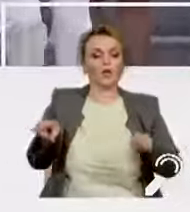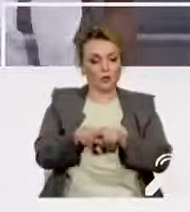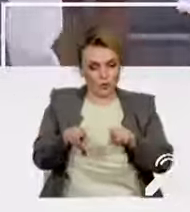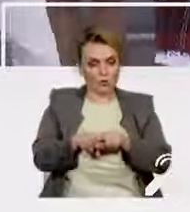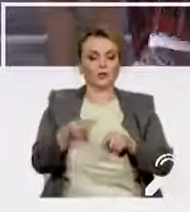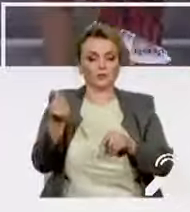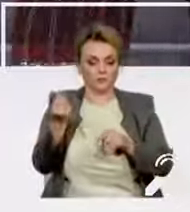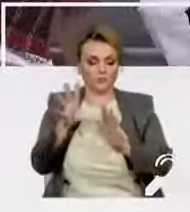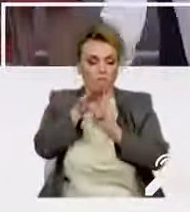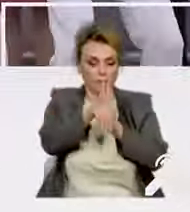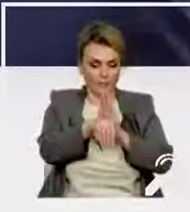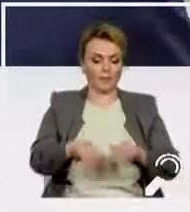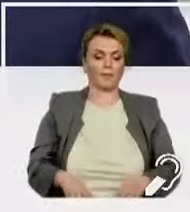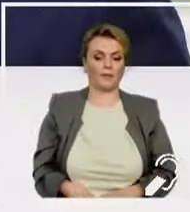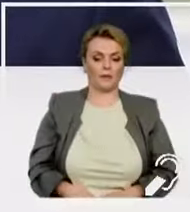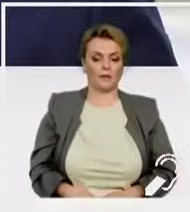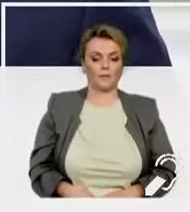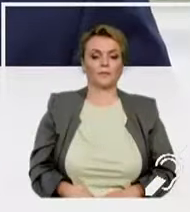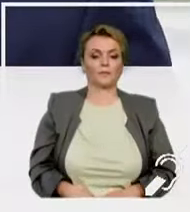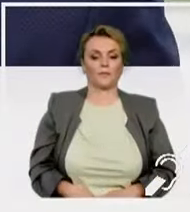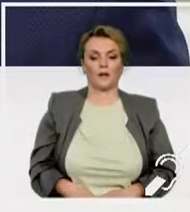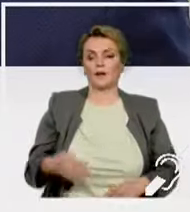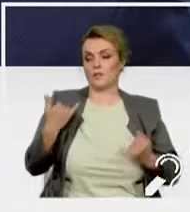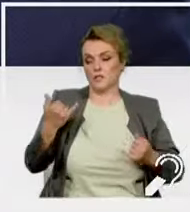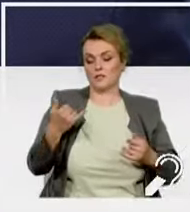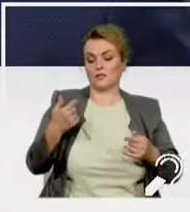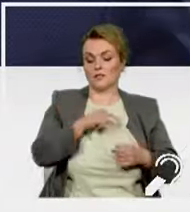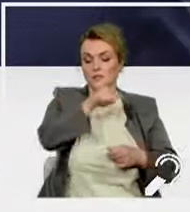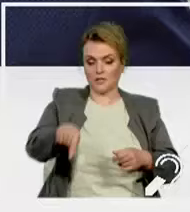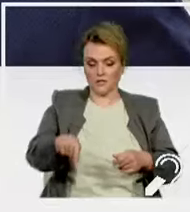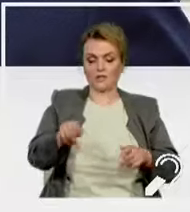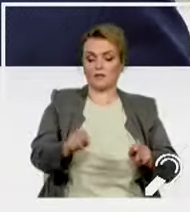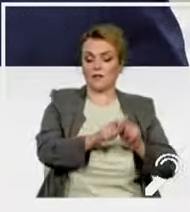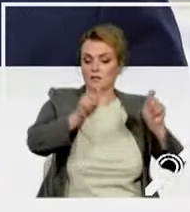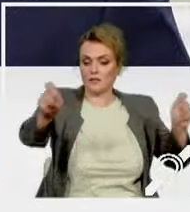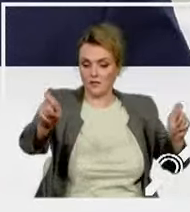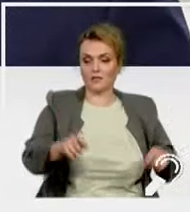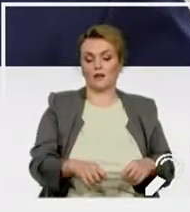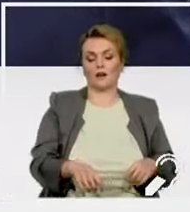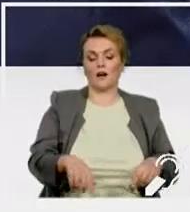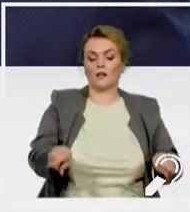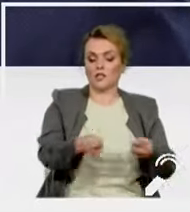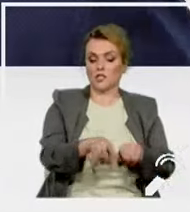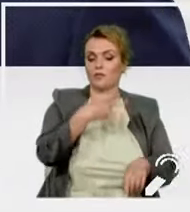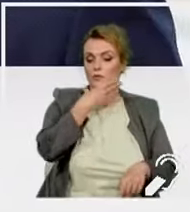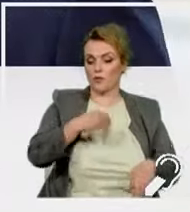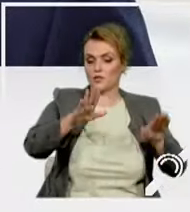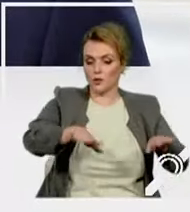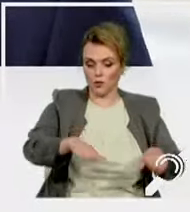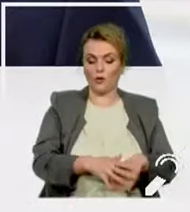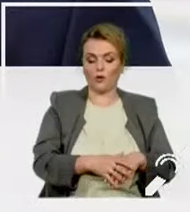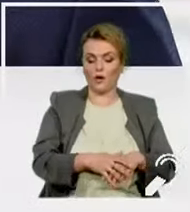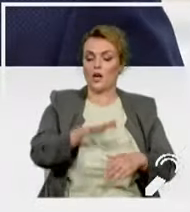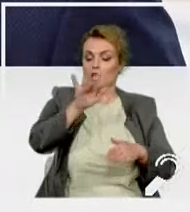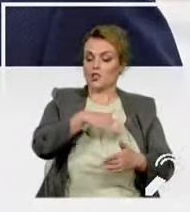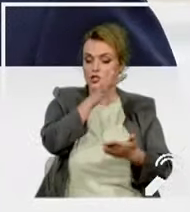o contribuție importantă. Suntem la inaugurarea acestui scoar, sau un proiect care schimbă la față